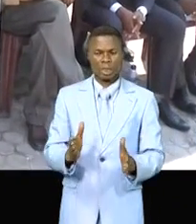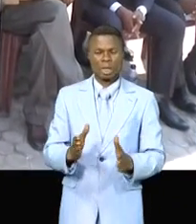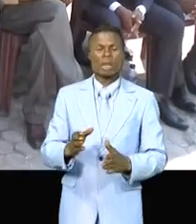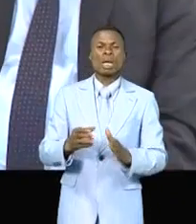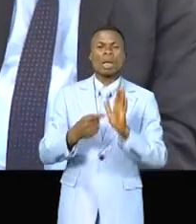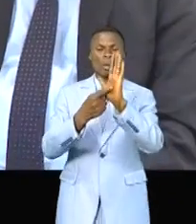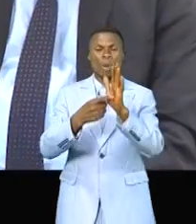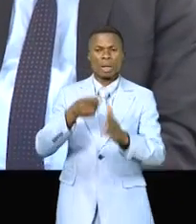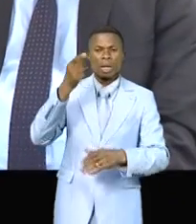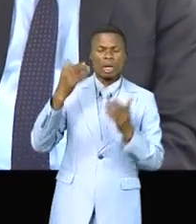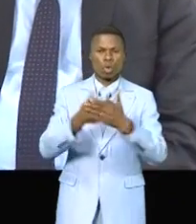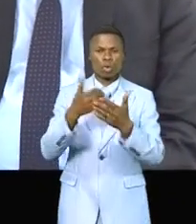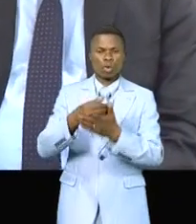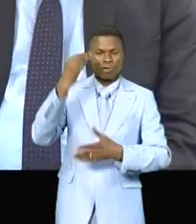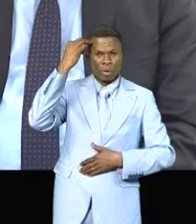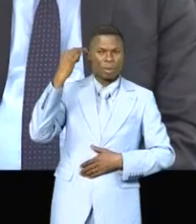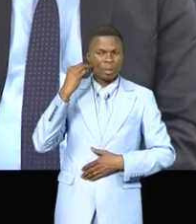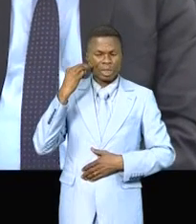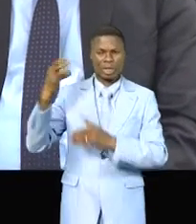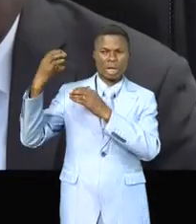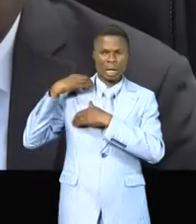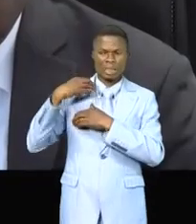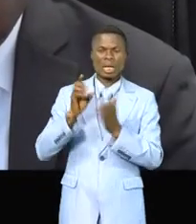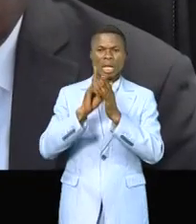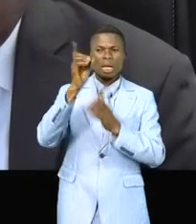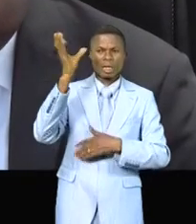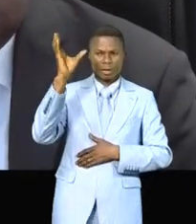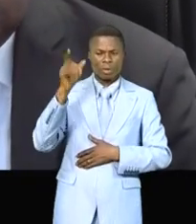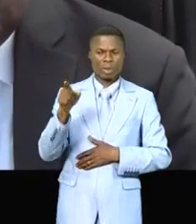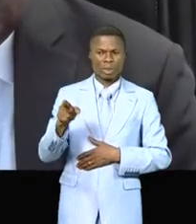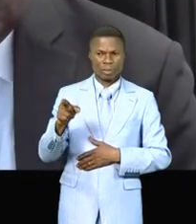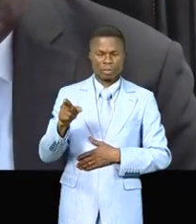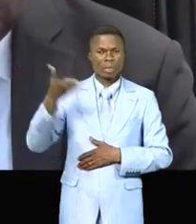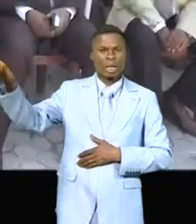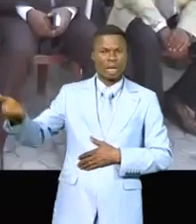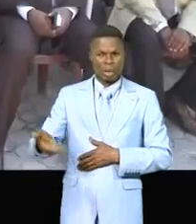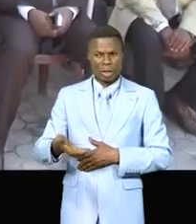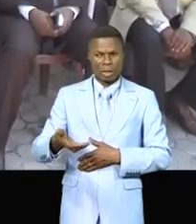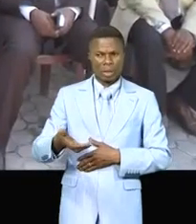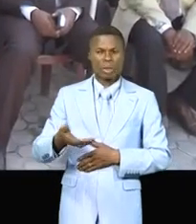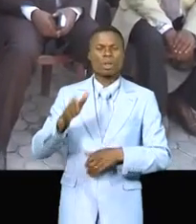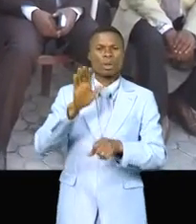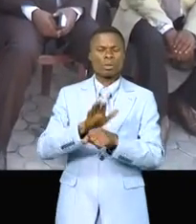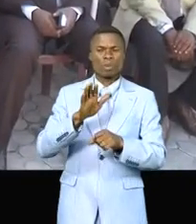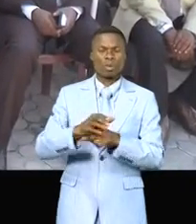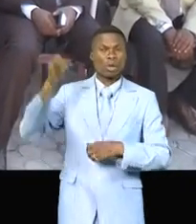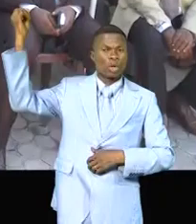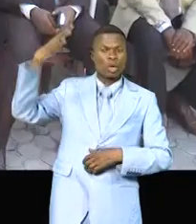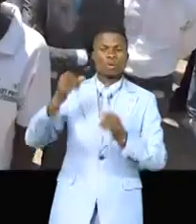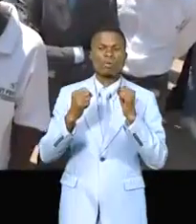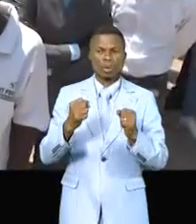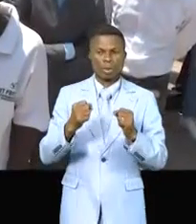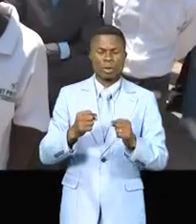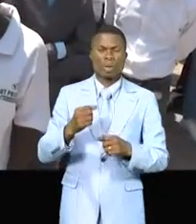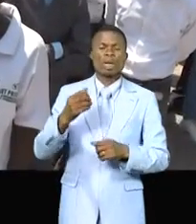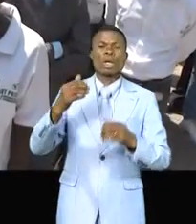ministre d'État en charge du développement rural, François Roubota Masumbuko. Accueilli par des ovations sous un soleil de plomb,